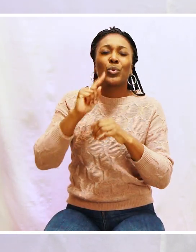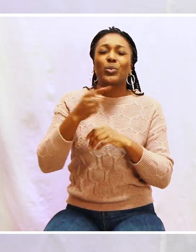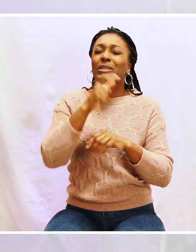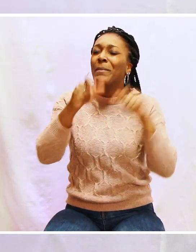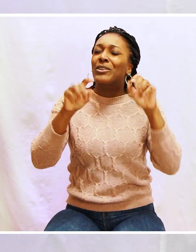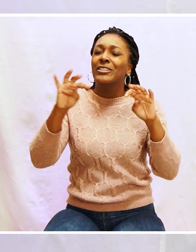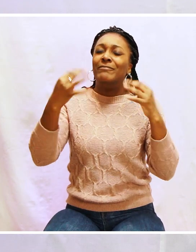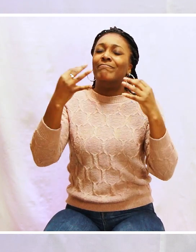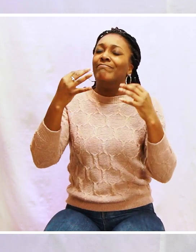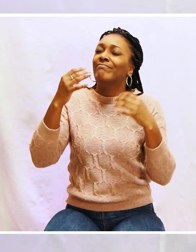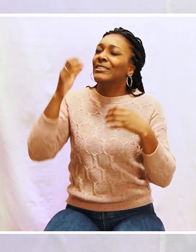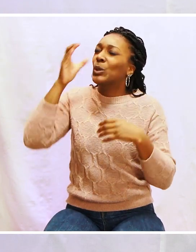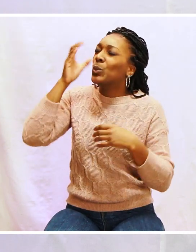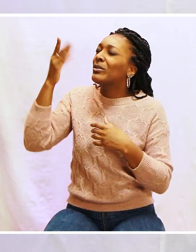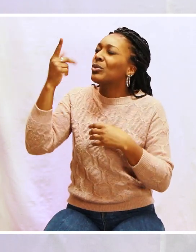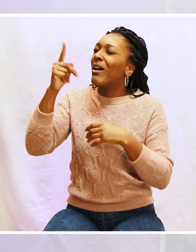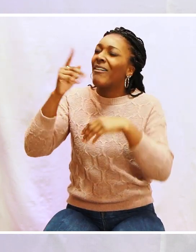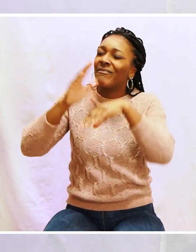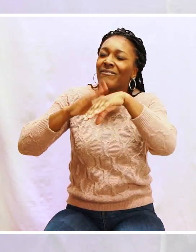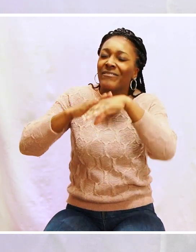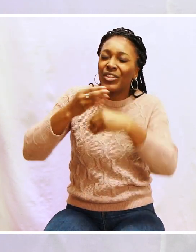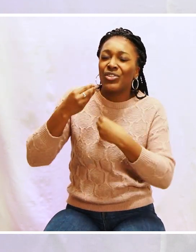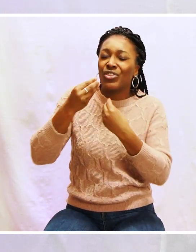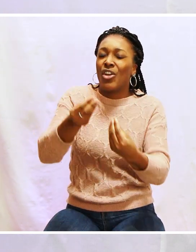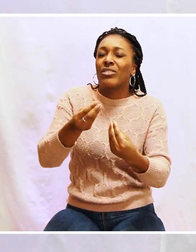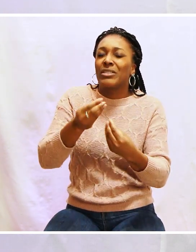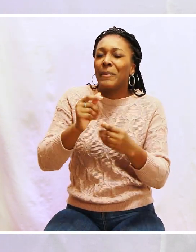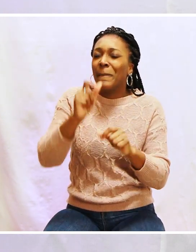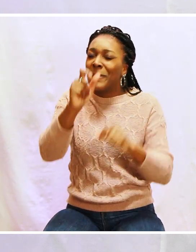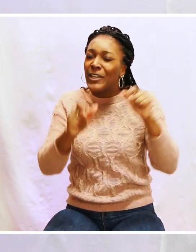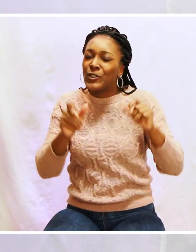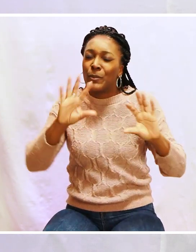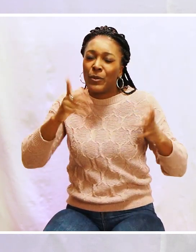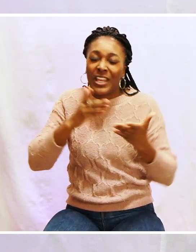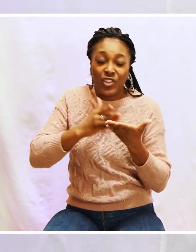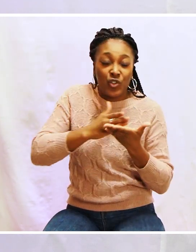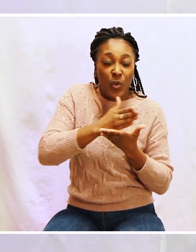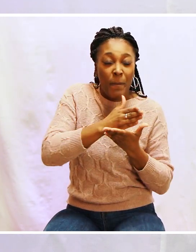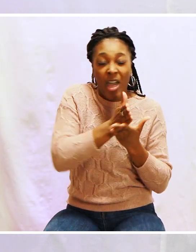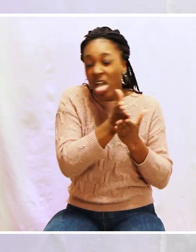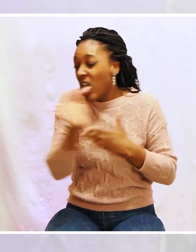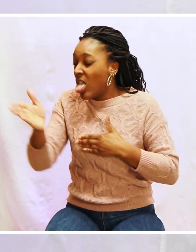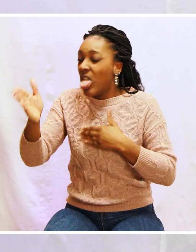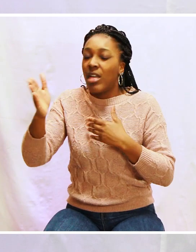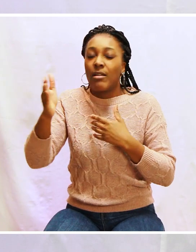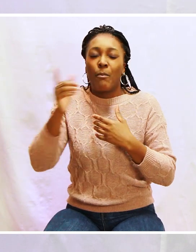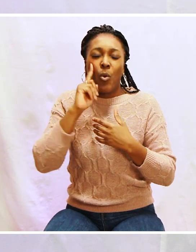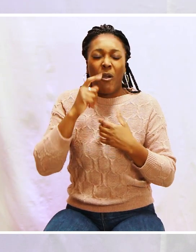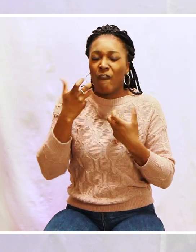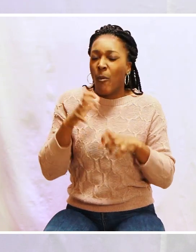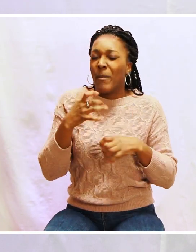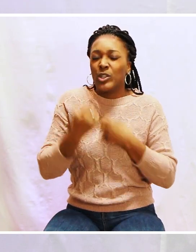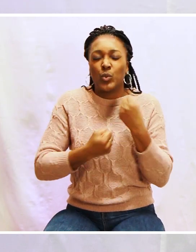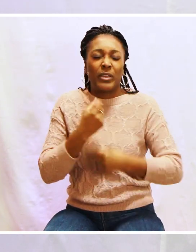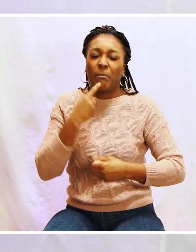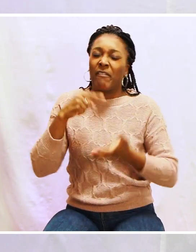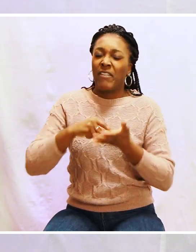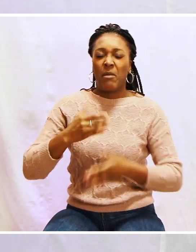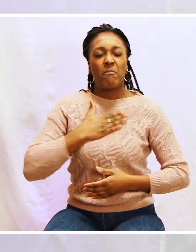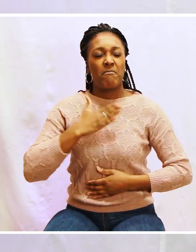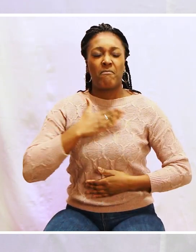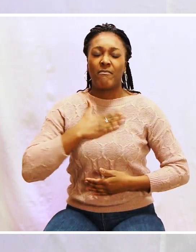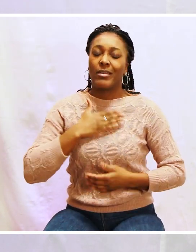cet avertissement de ta part. Seigneur, je prie pour ceux qui peut-être sont en train de prendre une voie qui n'est pas la tienne parce qu'ils ne veulent plus souffrir de telle ou telle